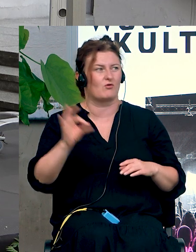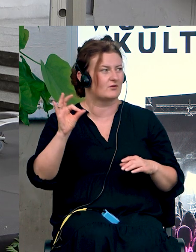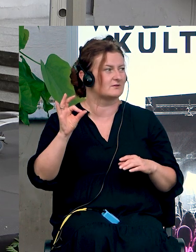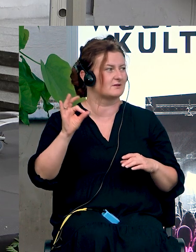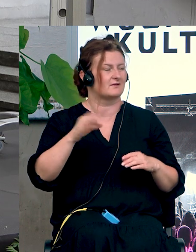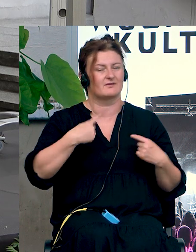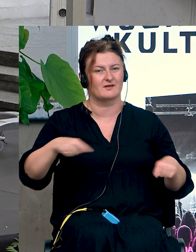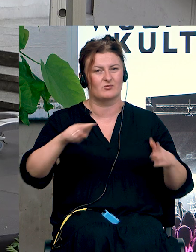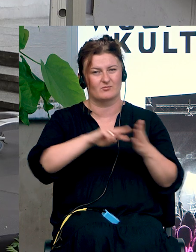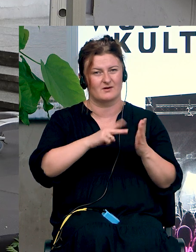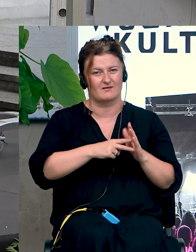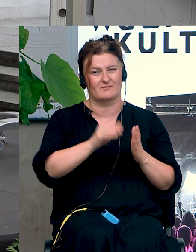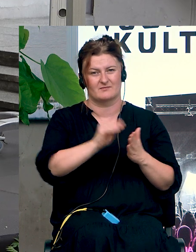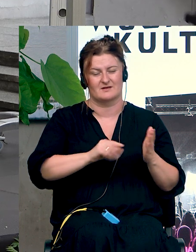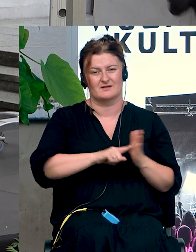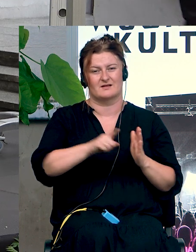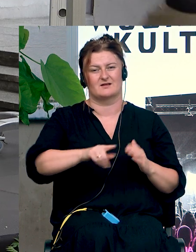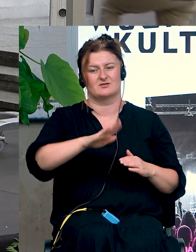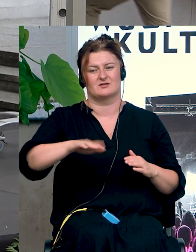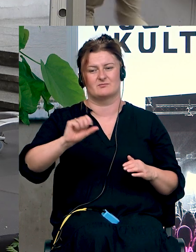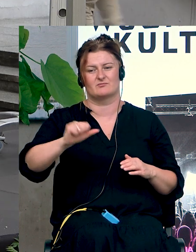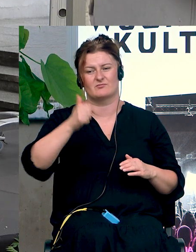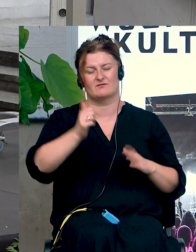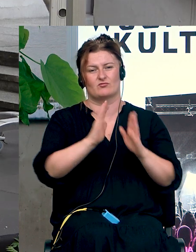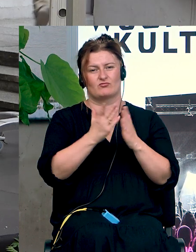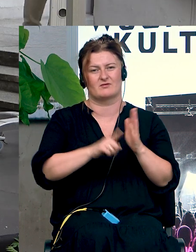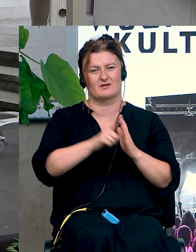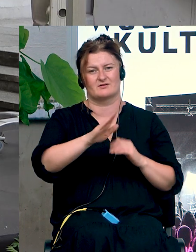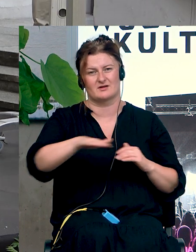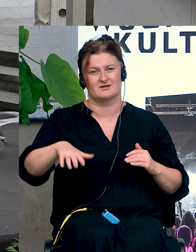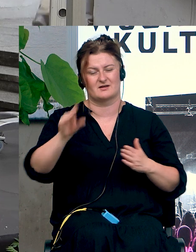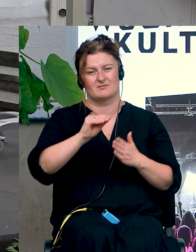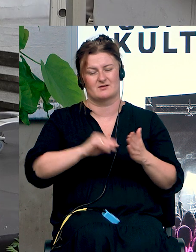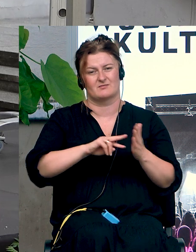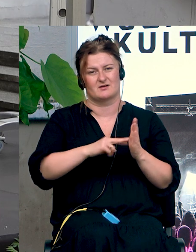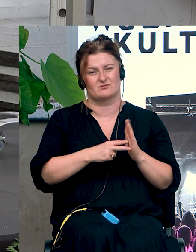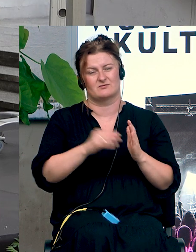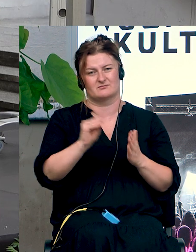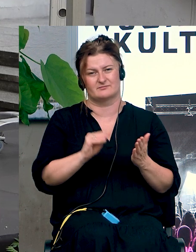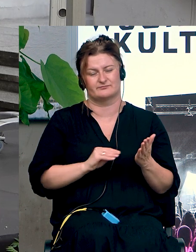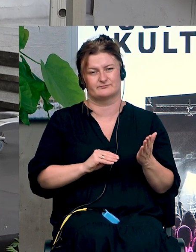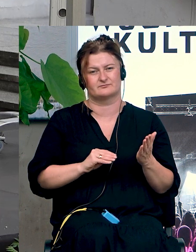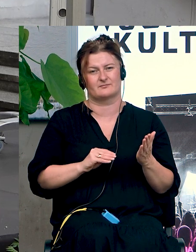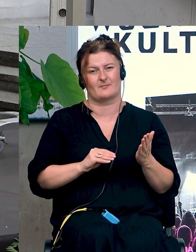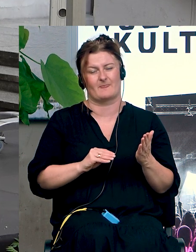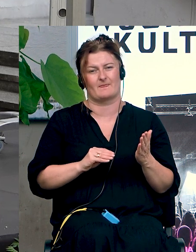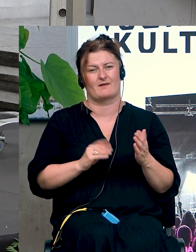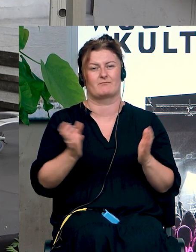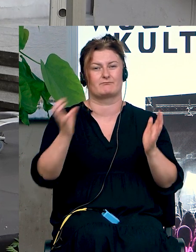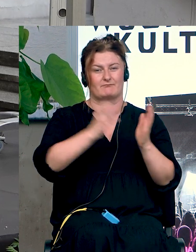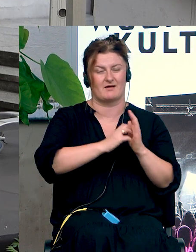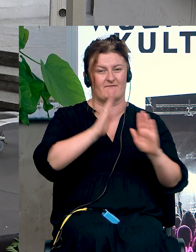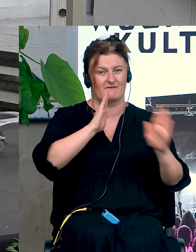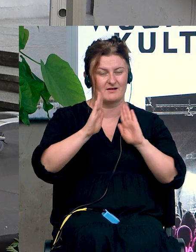книжку я написала, плануючи написати пост на Фейсбуці. Але так сталося, що написала книжку, яку видало видавництво «Старого